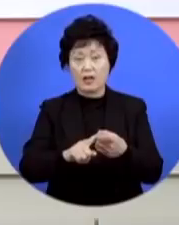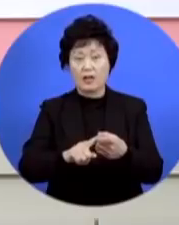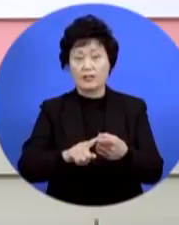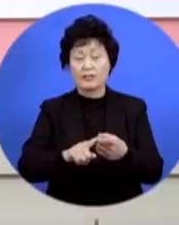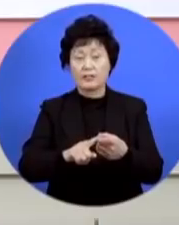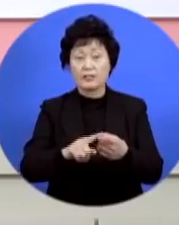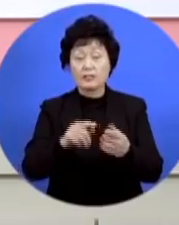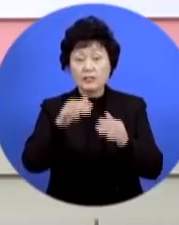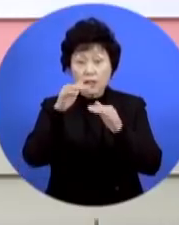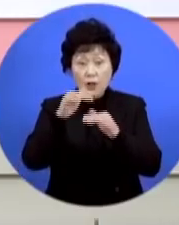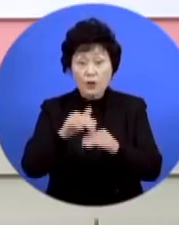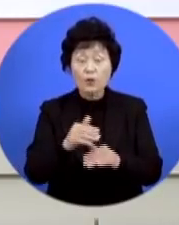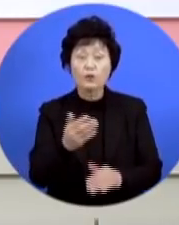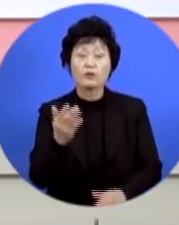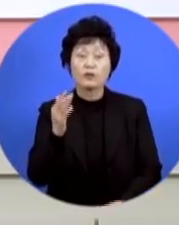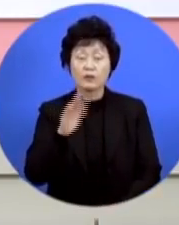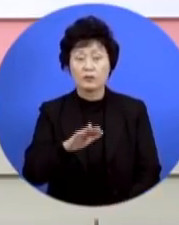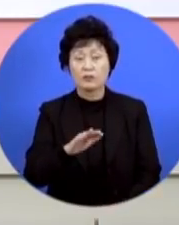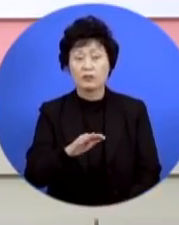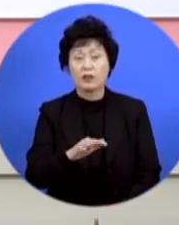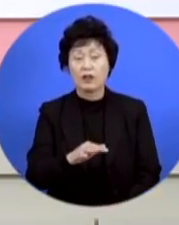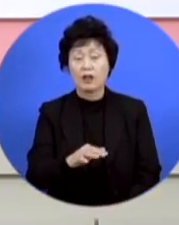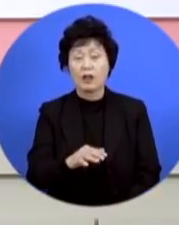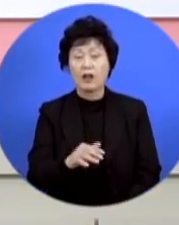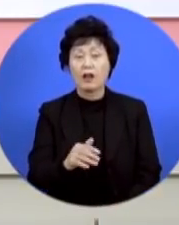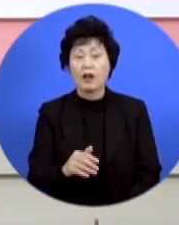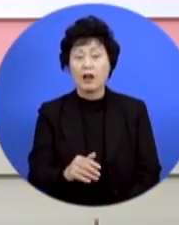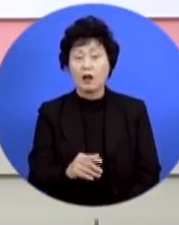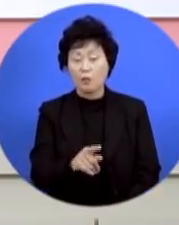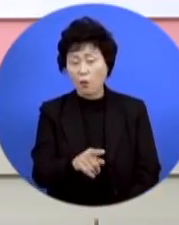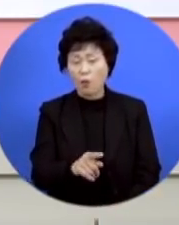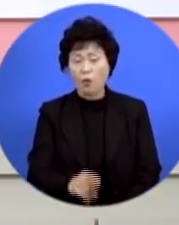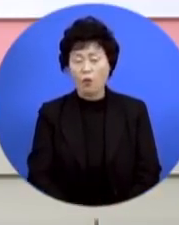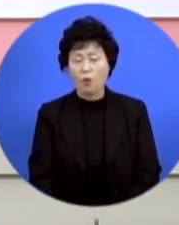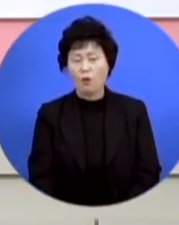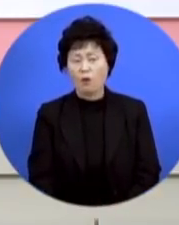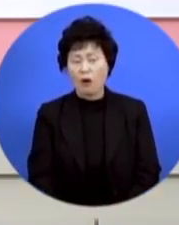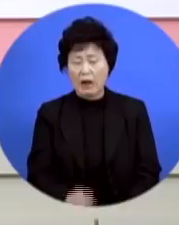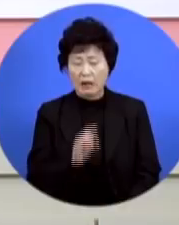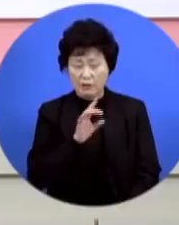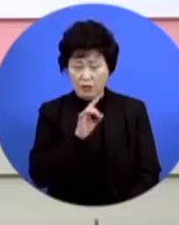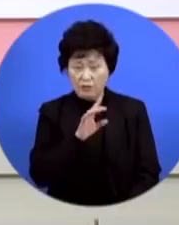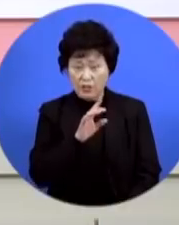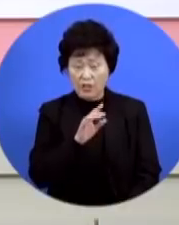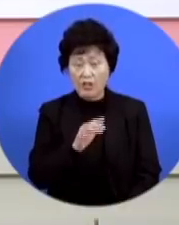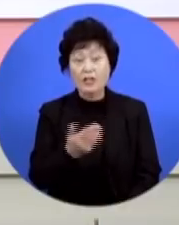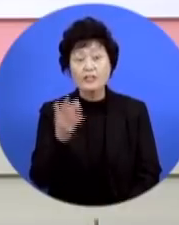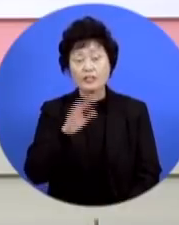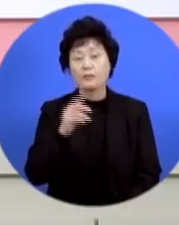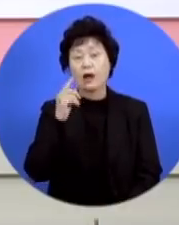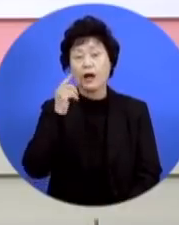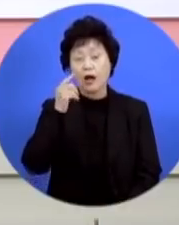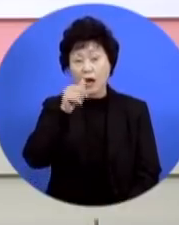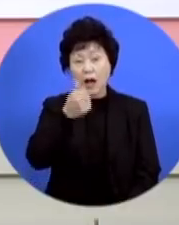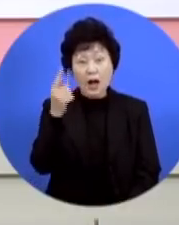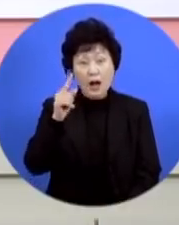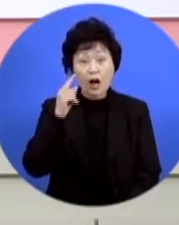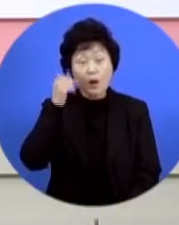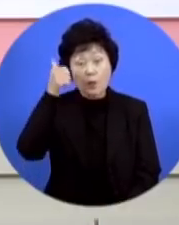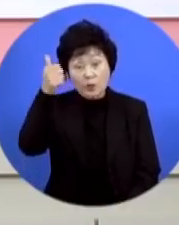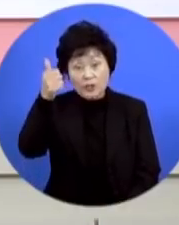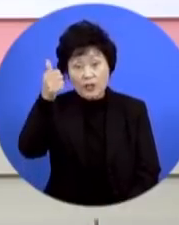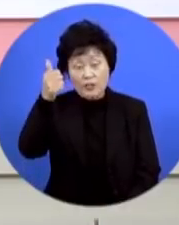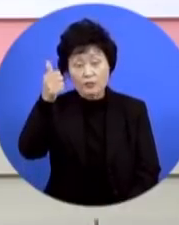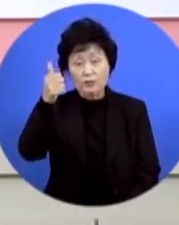하겠다. 그때 하용정 목사님은 한옥 목사 하자는 대로 하라 그냥. 그래가지고 그러니까 전문가들이 굉장히